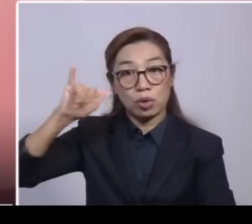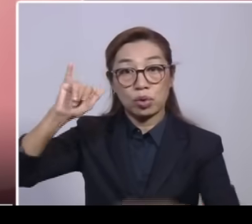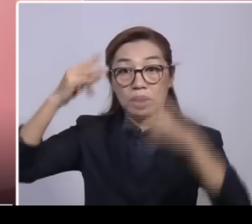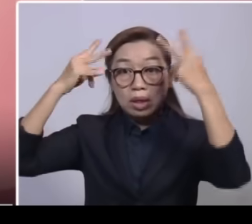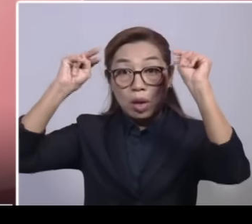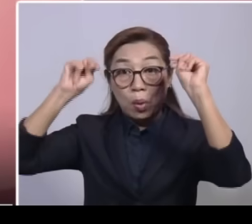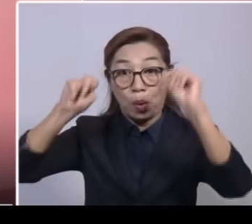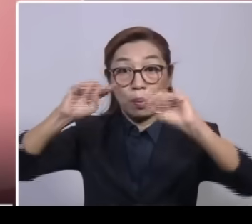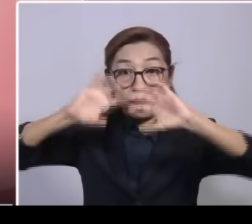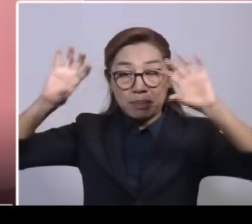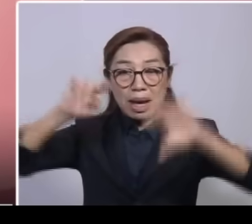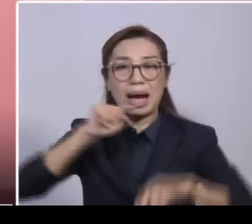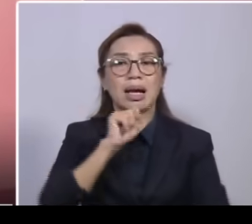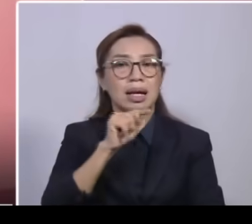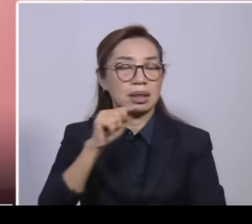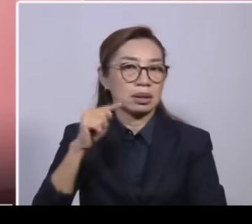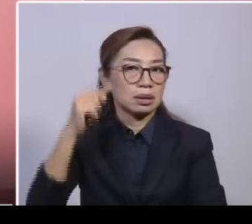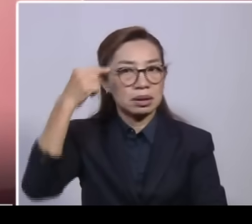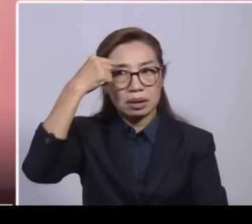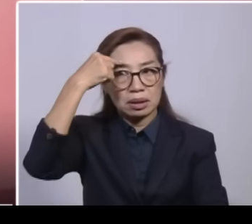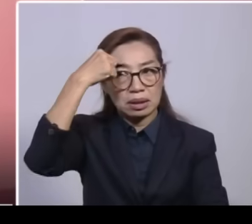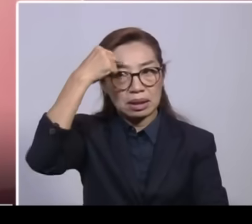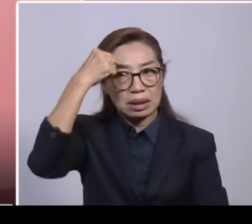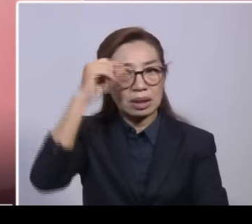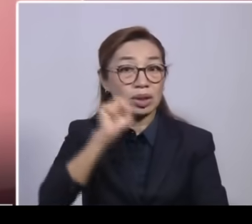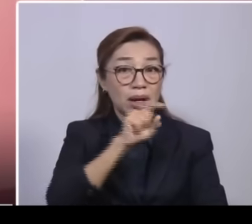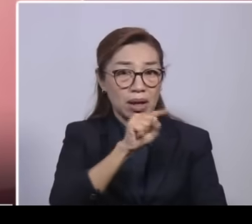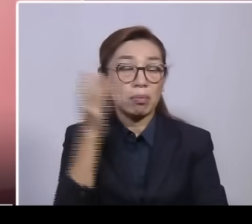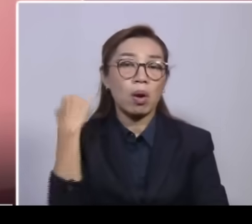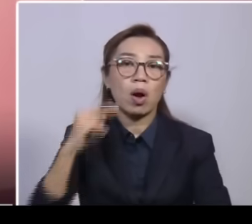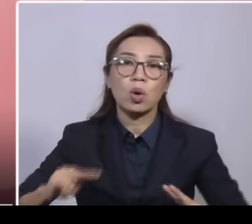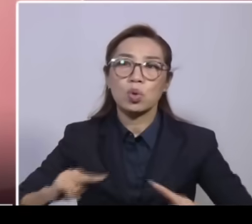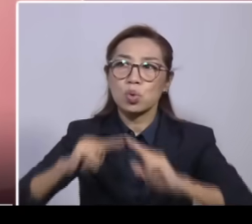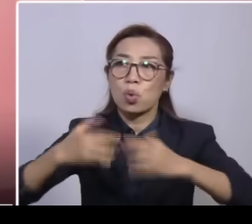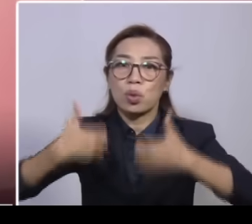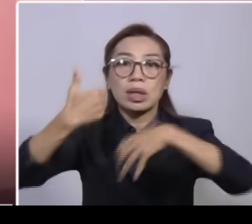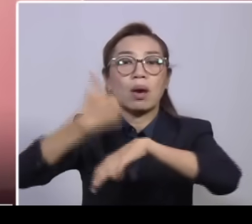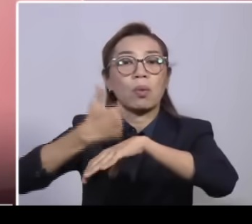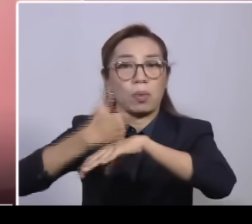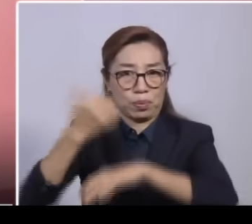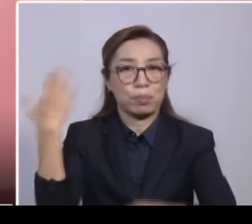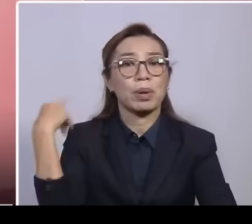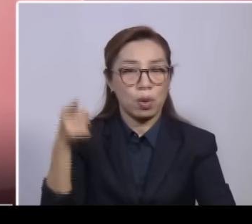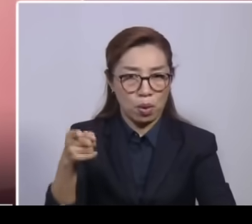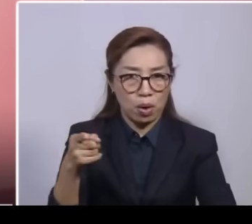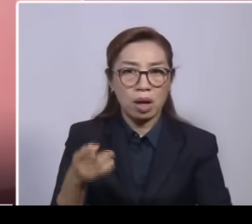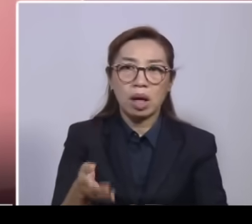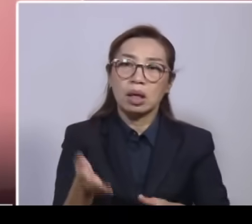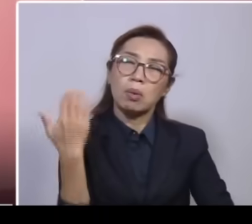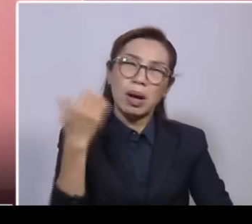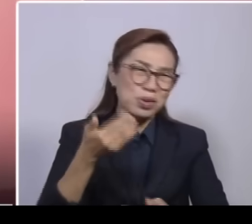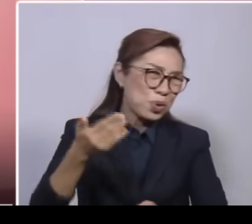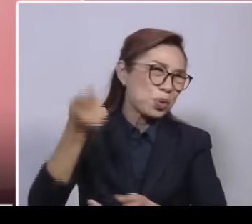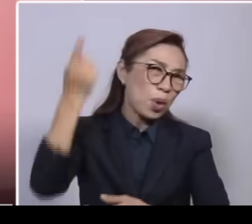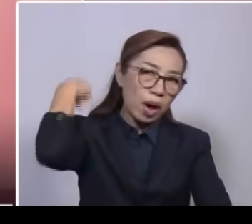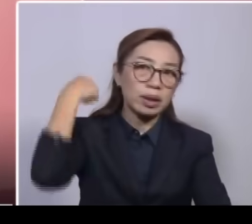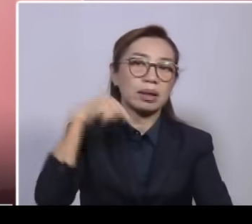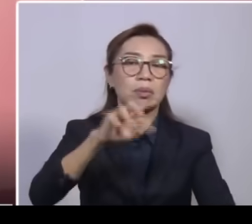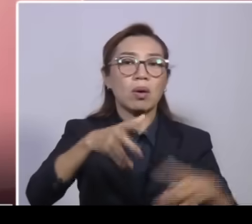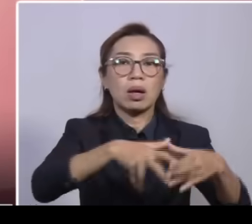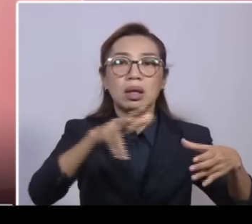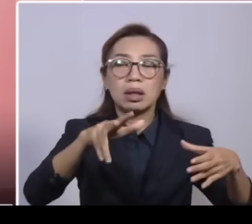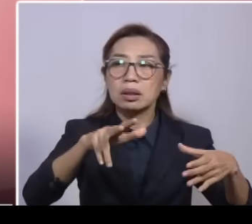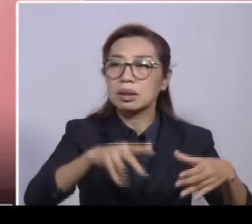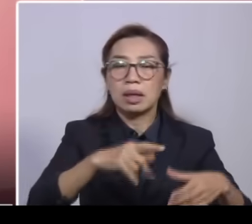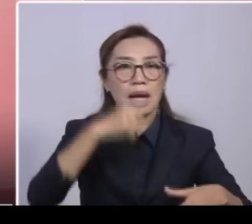เอ่อคุณสุริยะก็นั่งรัฐมนตรีอุตสาหกรรมแล้วก็สมัยที่เป็นทางไทยรักไทยคุณสุริยะก็